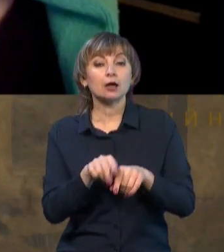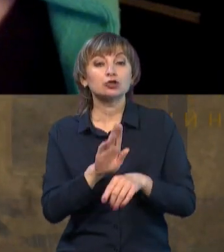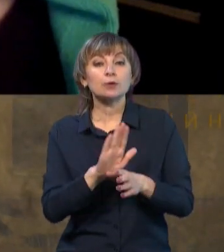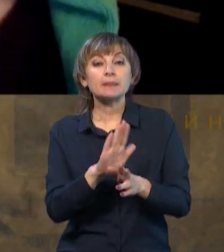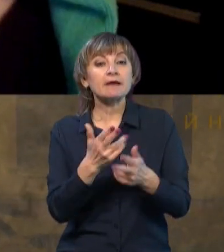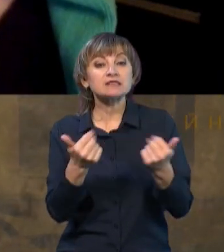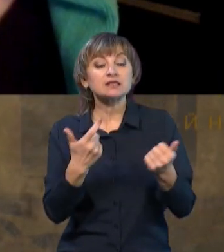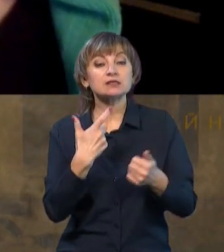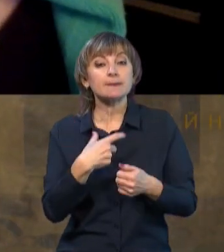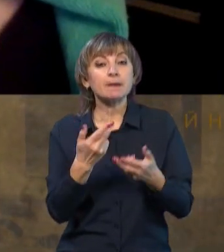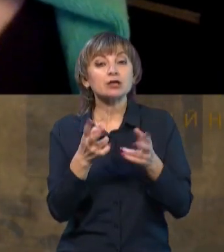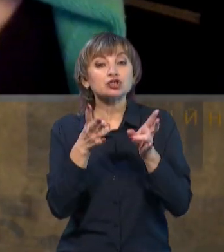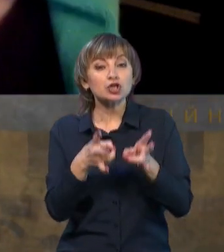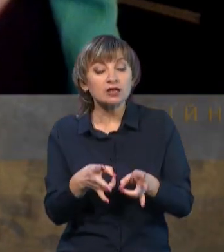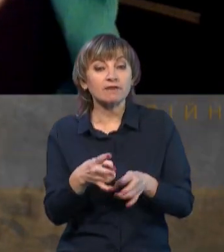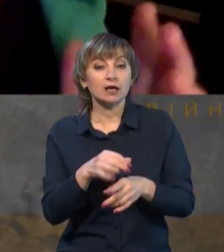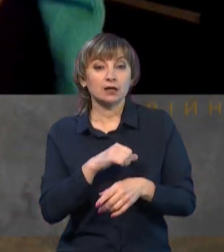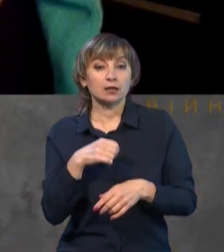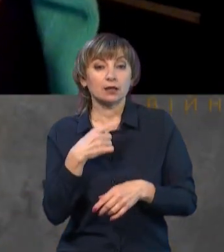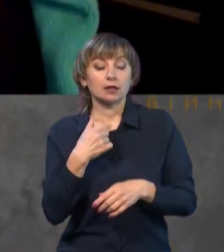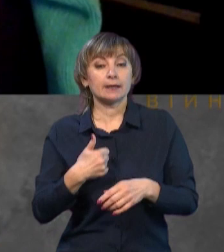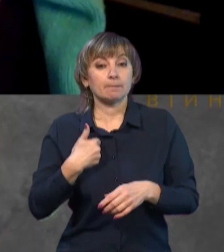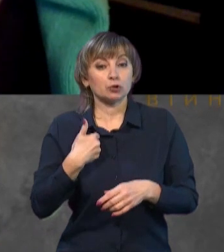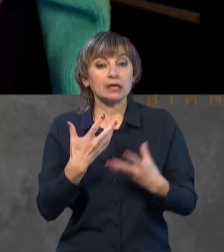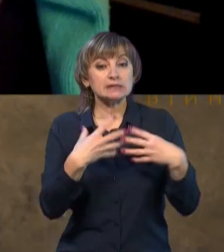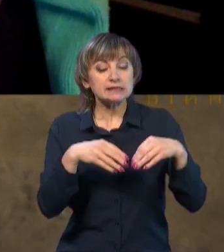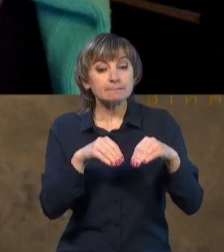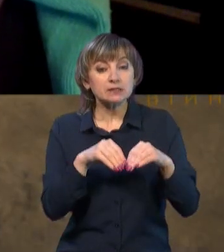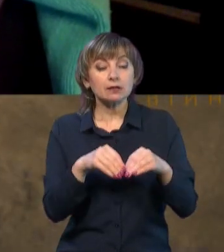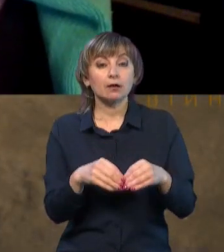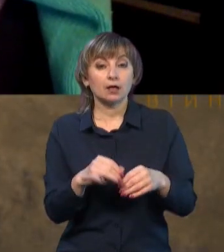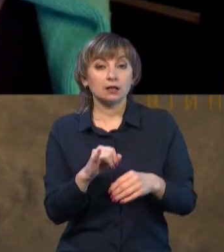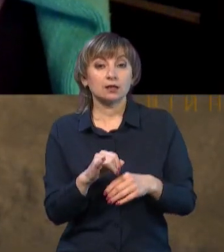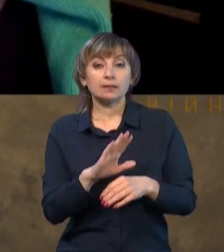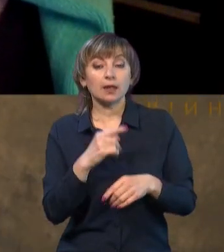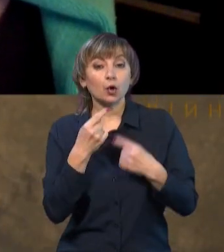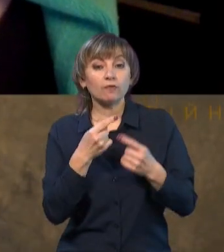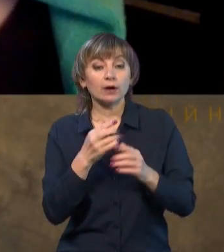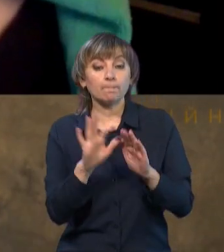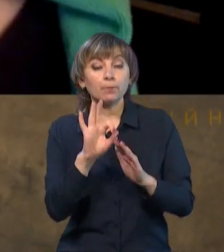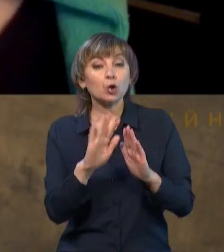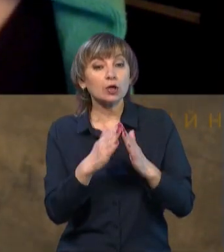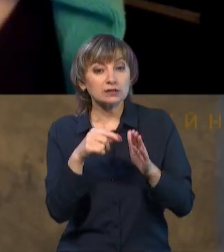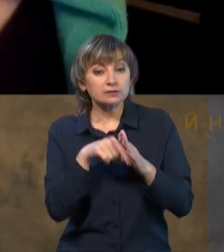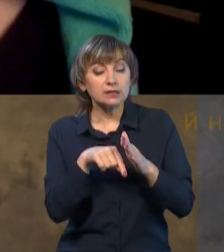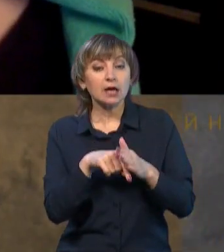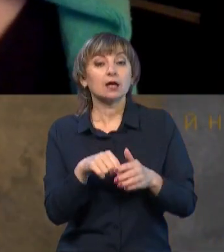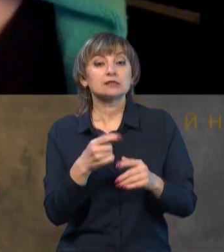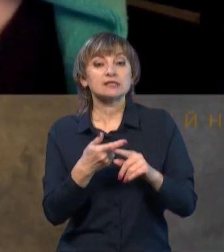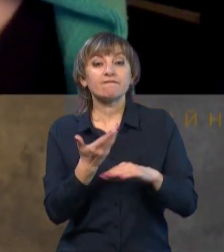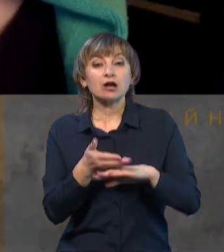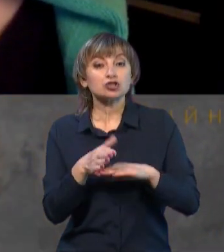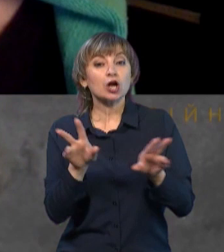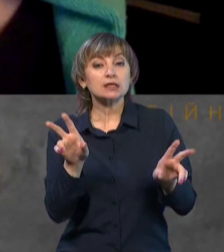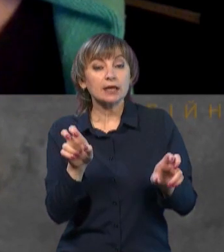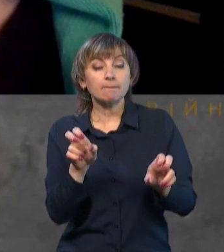визнавати себе жертвами, також це не говорять, що ж репутація сім'ї це не говорить. Ну і, власне, в книжці про це, але це така дуже важка тема,